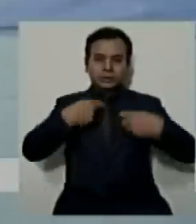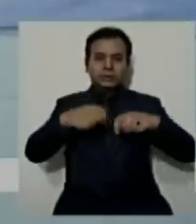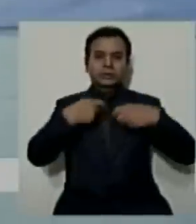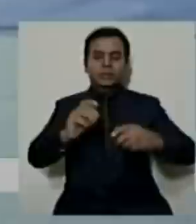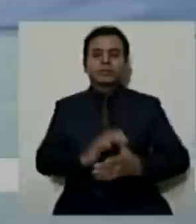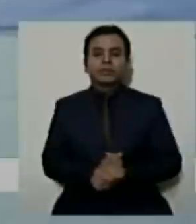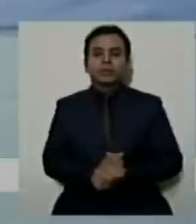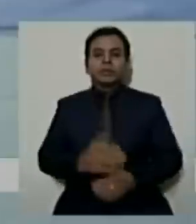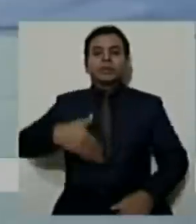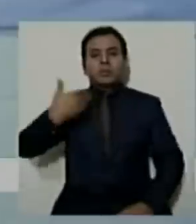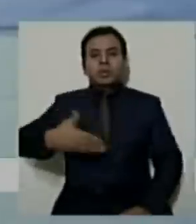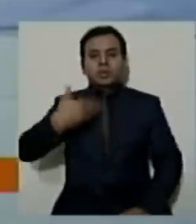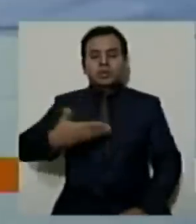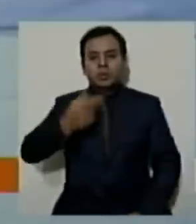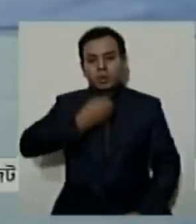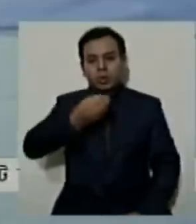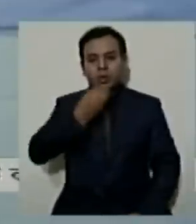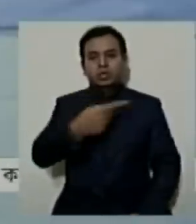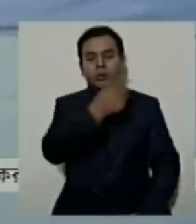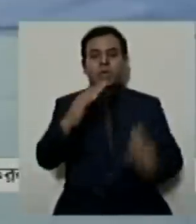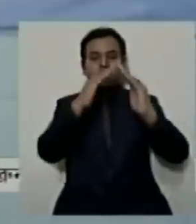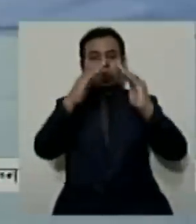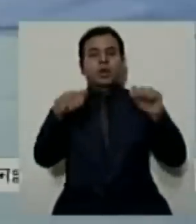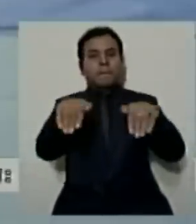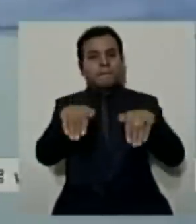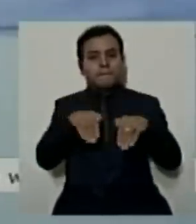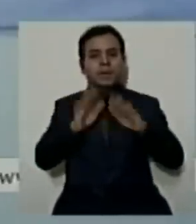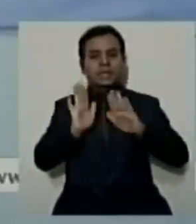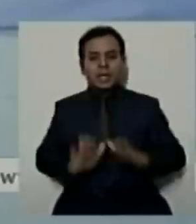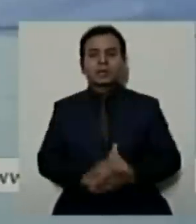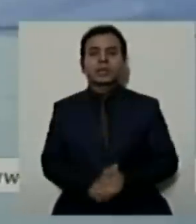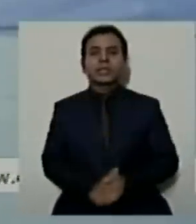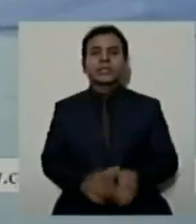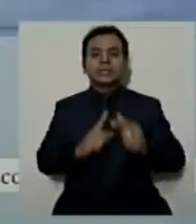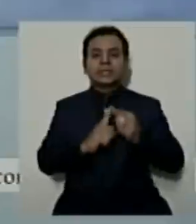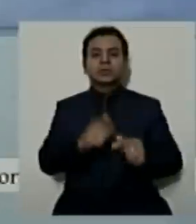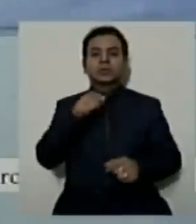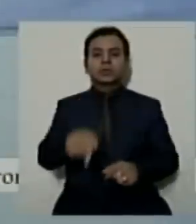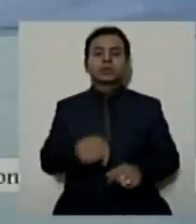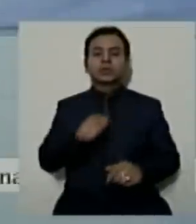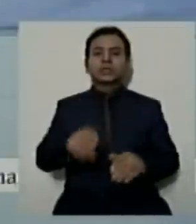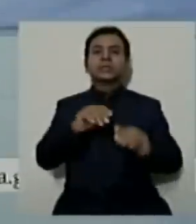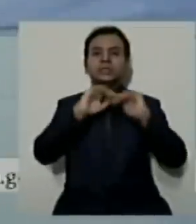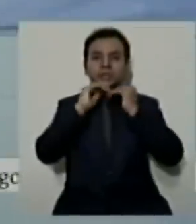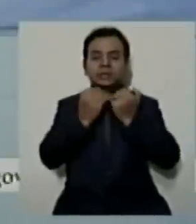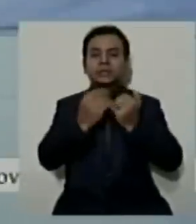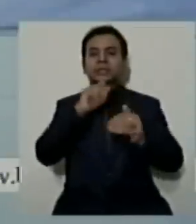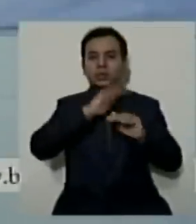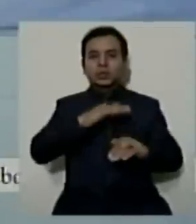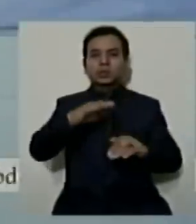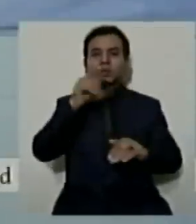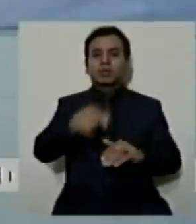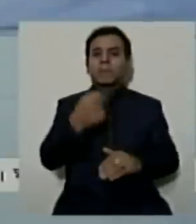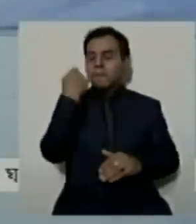এক নাগারে শিশু, কিশোর, তরুণ সহ সকল বয়সের মানুষের ঘরে থাকা অনেক কষ্ট। তাই যারা